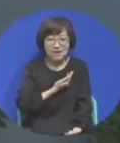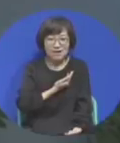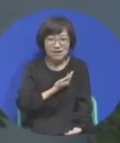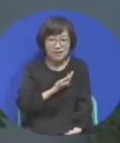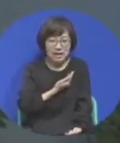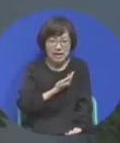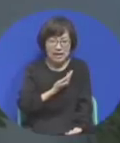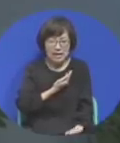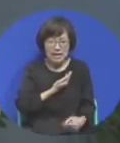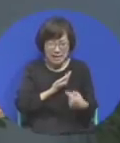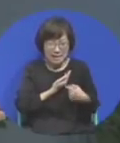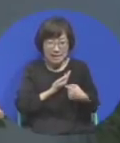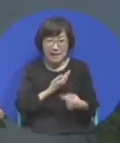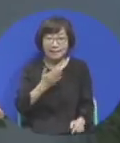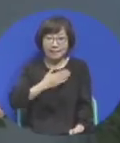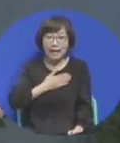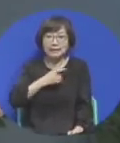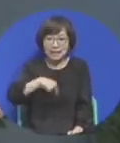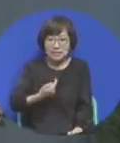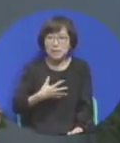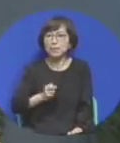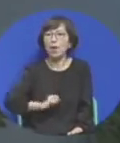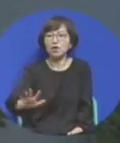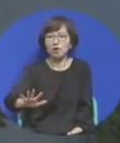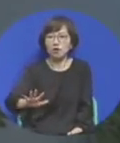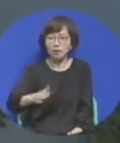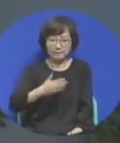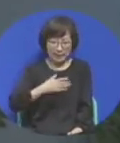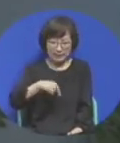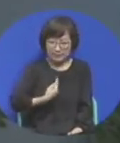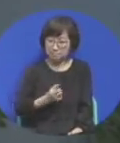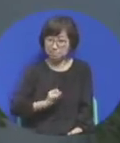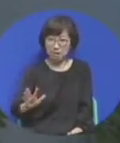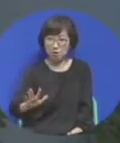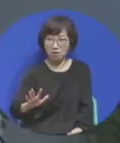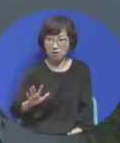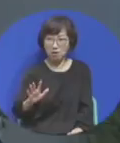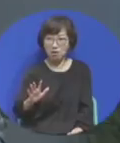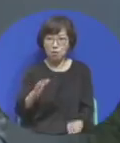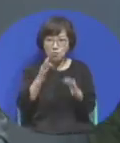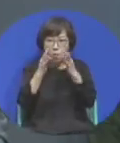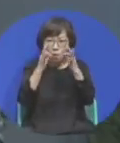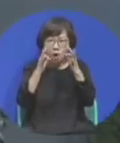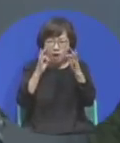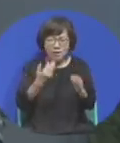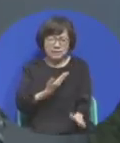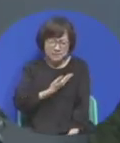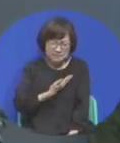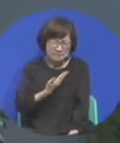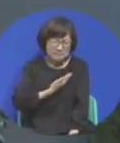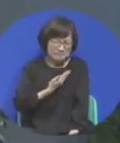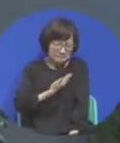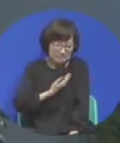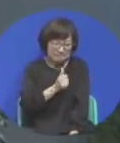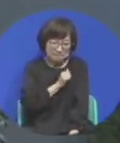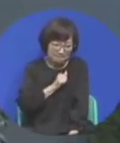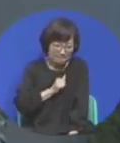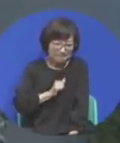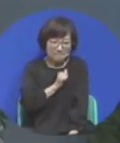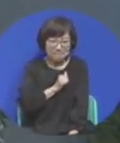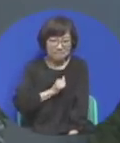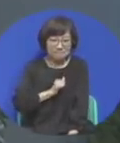다 없앤다는 거지. So they try to bear with that agony, and there are two topics. The first theme is that they're discarding every part of